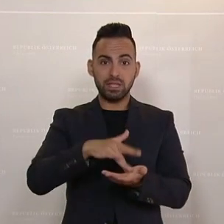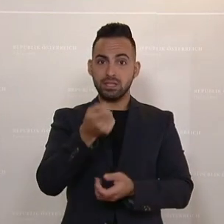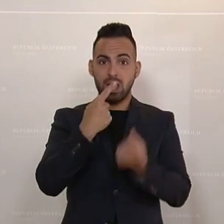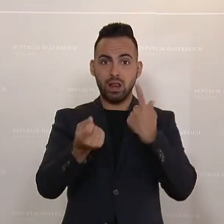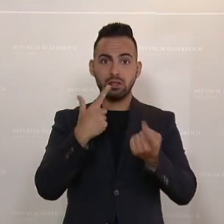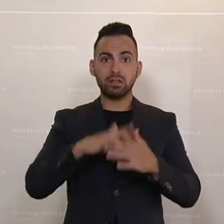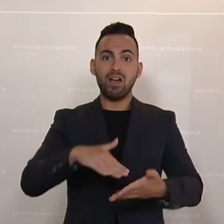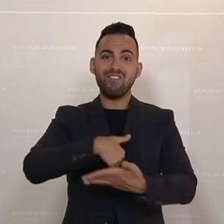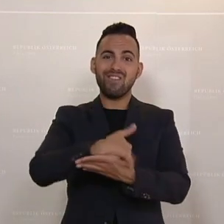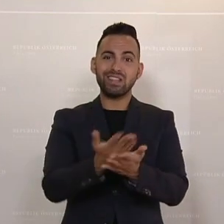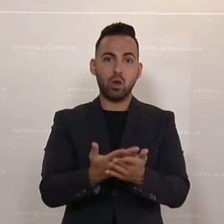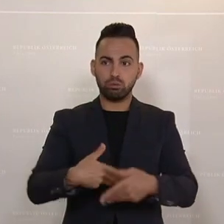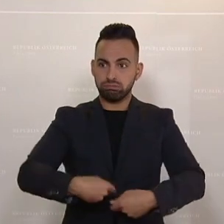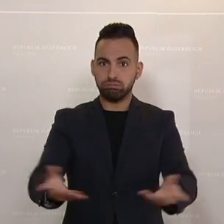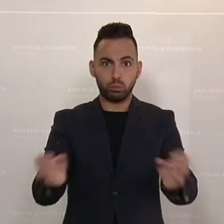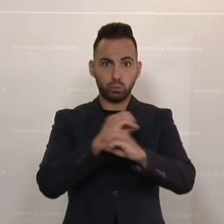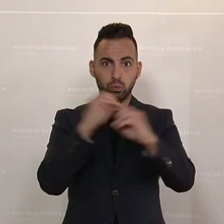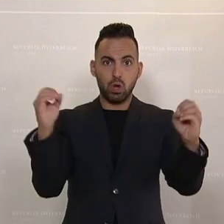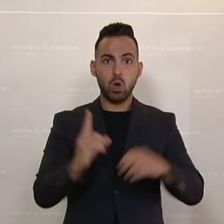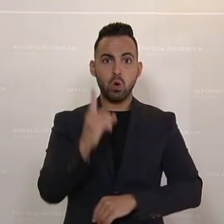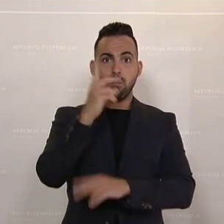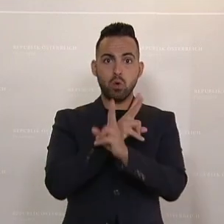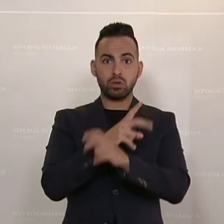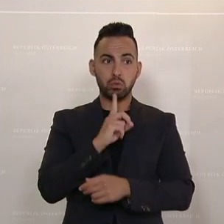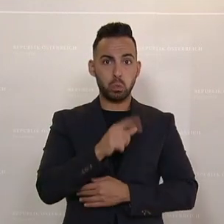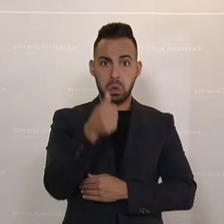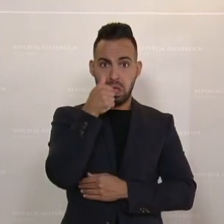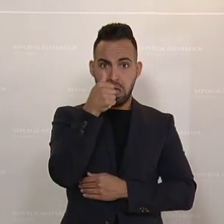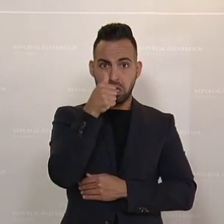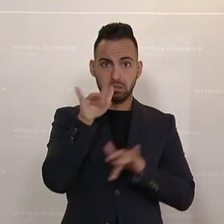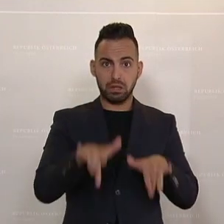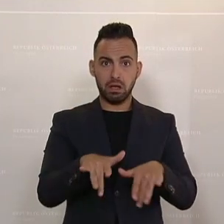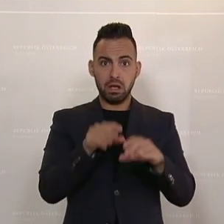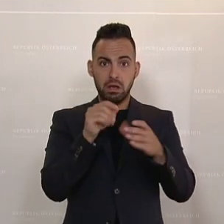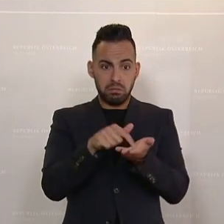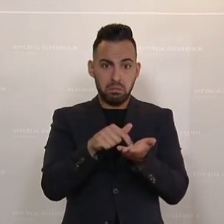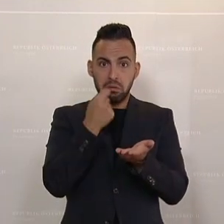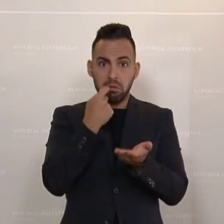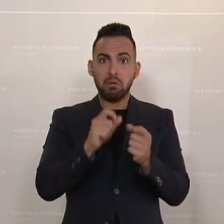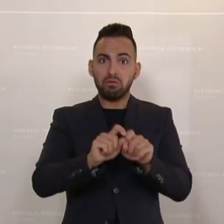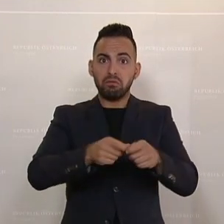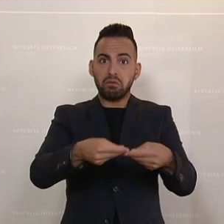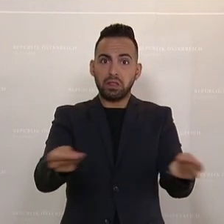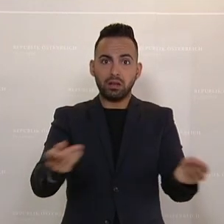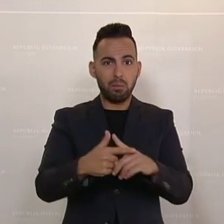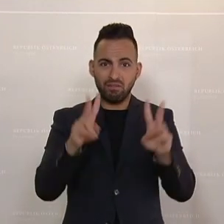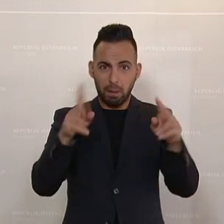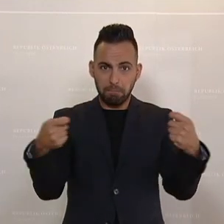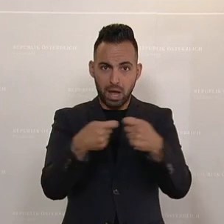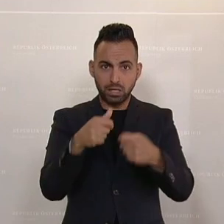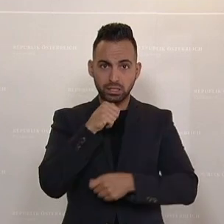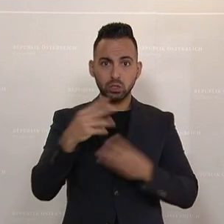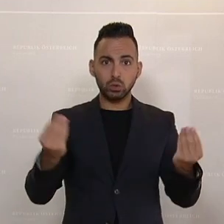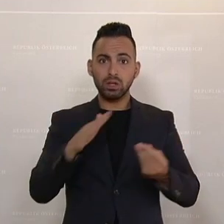nicht in der Verteilung. In Oberösterreich wird im niedergelassenen Bereich genau eines der eingelagerten Präparate verteilt, was eigentlich da gar nicht am besten geeignet ist, weil es relativ